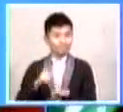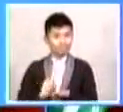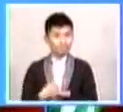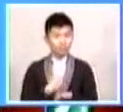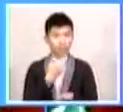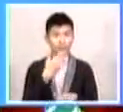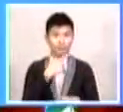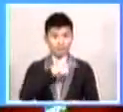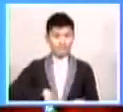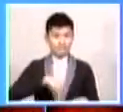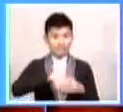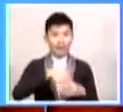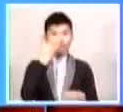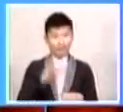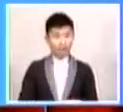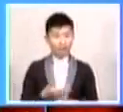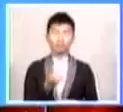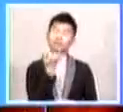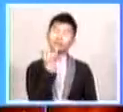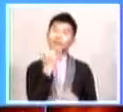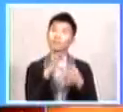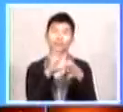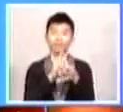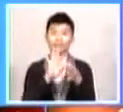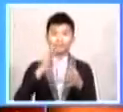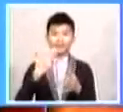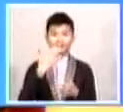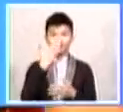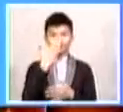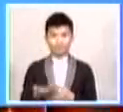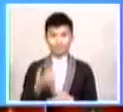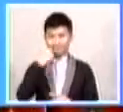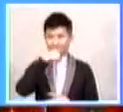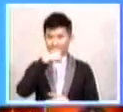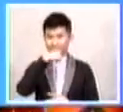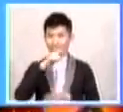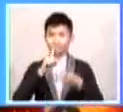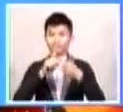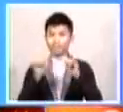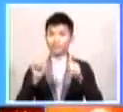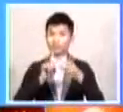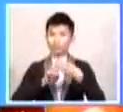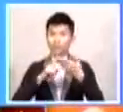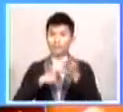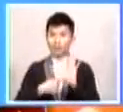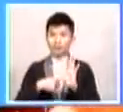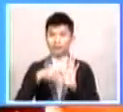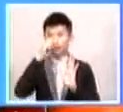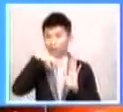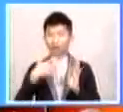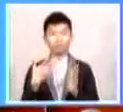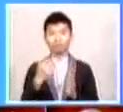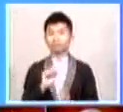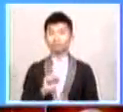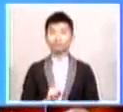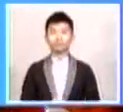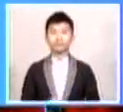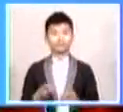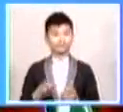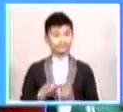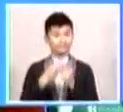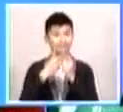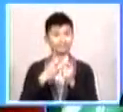掉一次的选举，但不能输掉台湾的民主。另外一个故事，我在